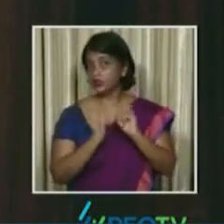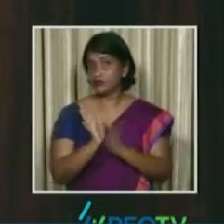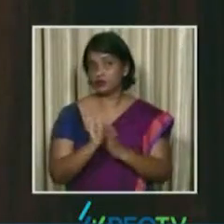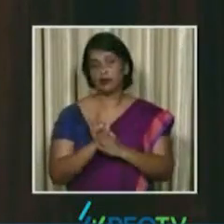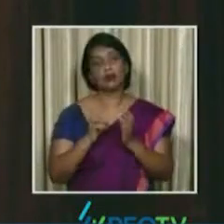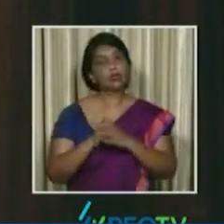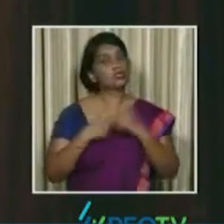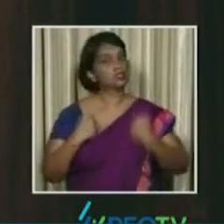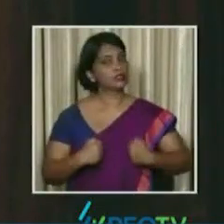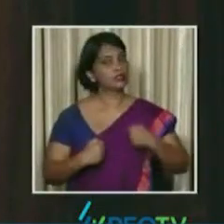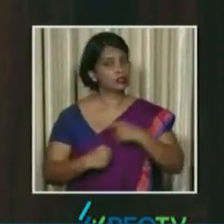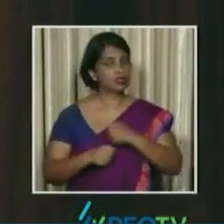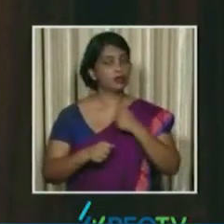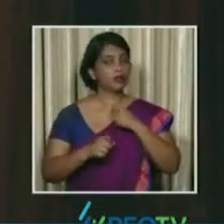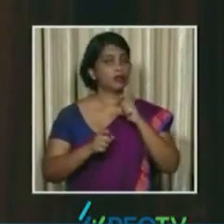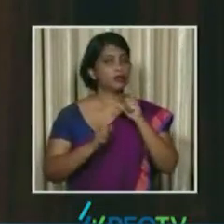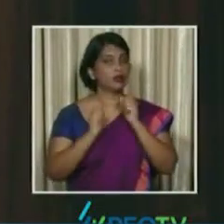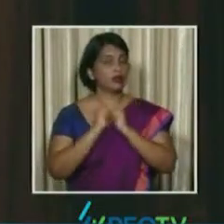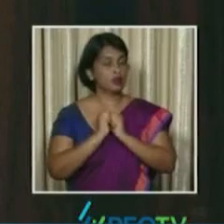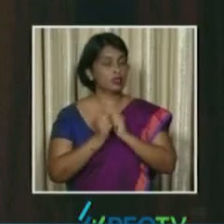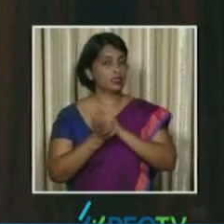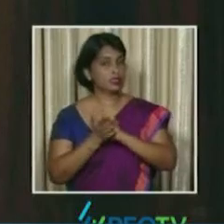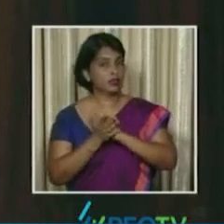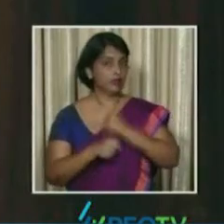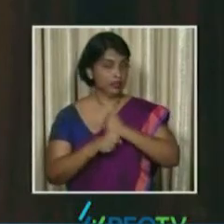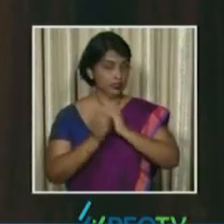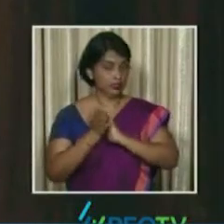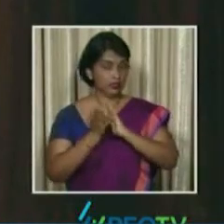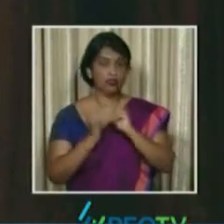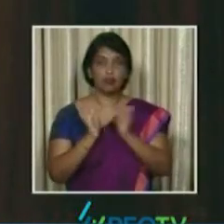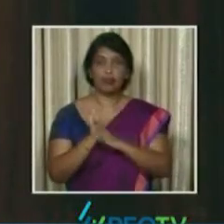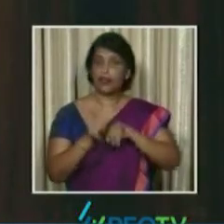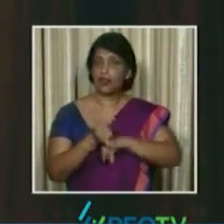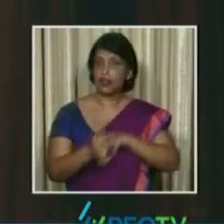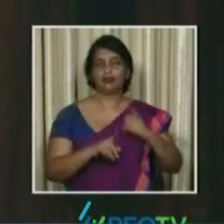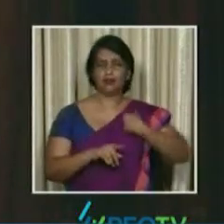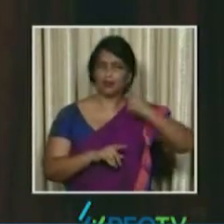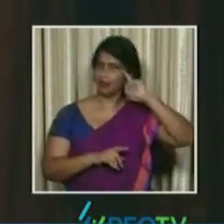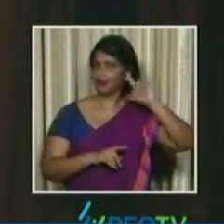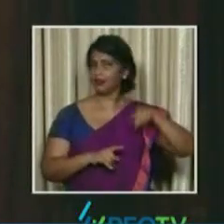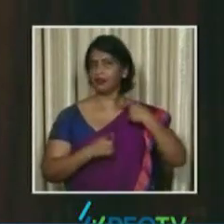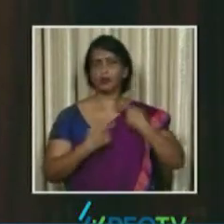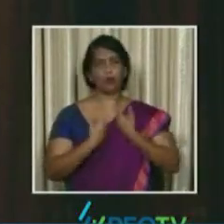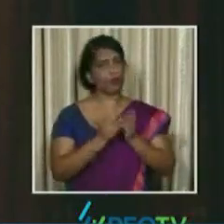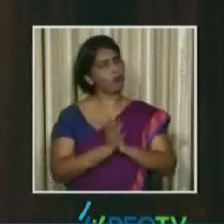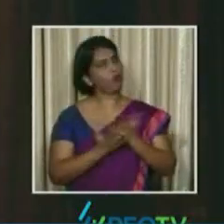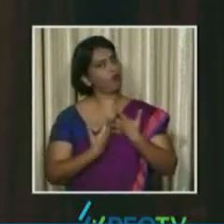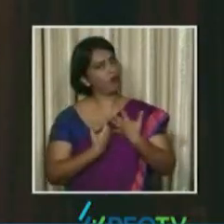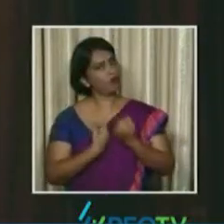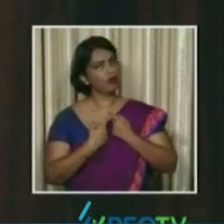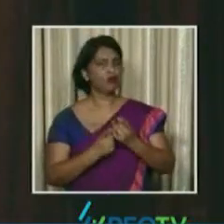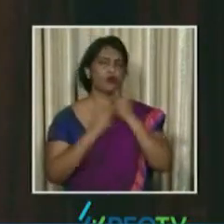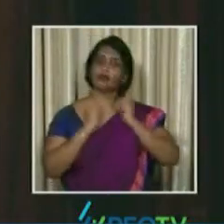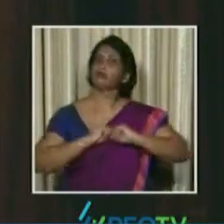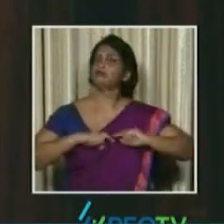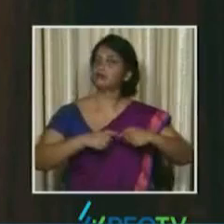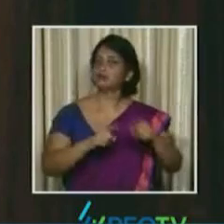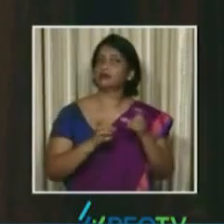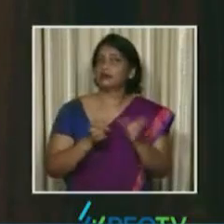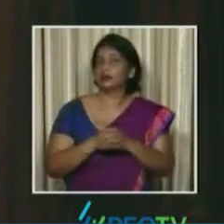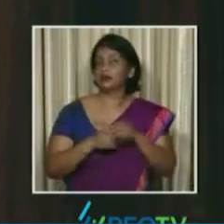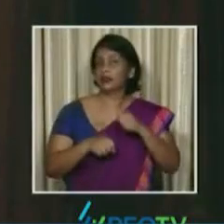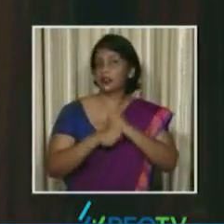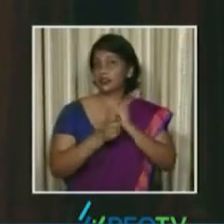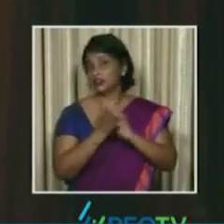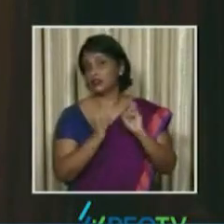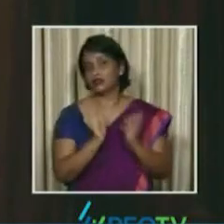සභාවේ සභාපතිවරයාගේ රාජ්‍ය සේවා කොමිෂන් සභාවේ ලේකම්වරයාගේ ඒගොල්ලන්ට සම්බන්ධයක ඒ තමන්ට ඕනි දේවල් විතරක් ක්‍රියාත්මක කරන සභාවක් බවට රාජ්‍ය